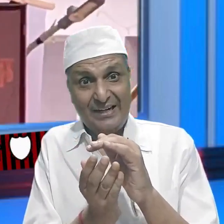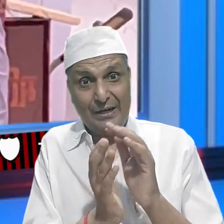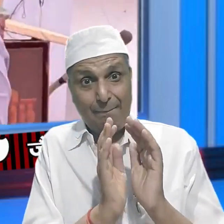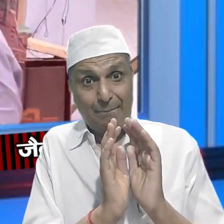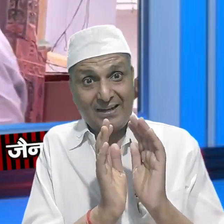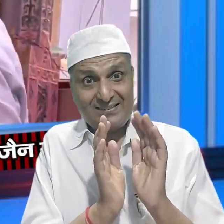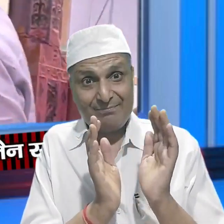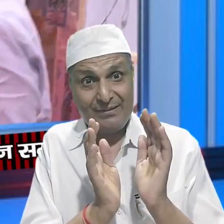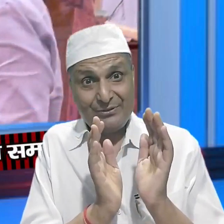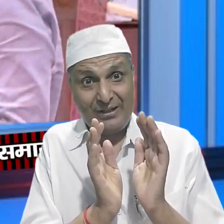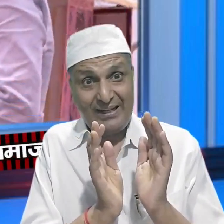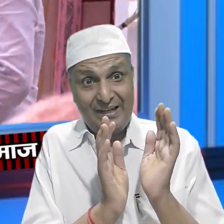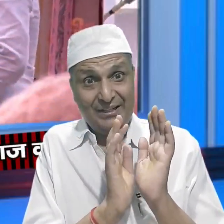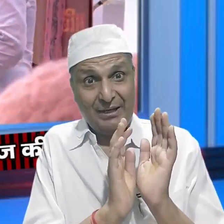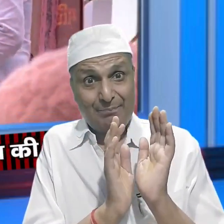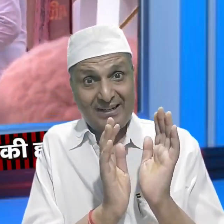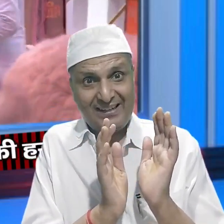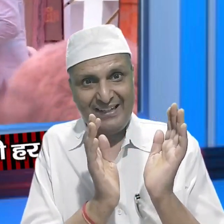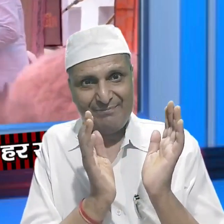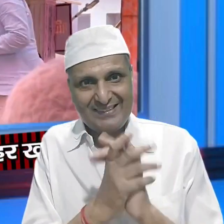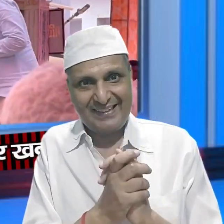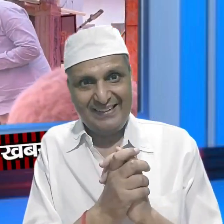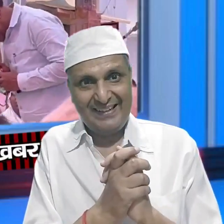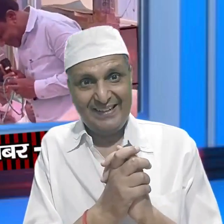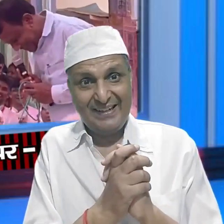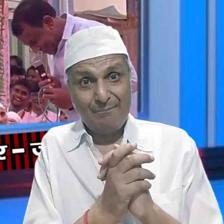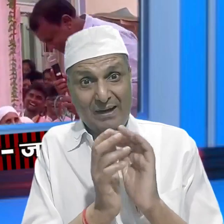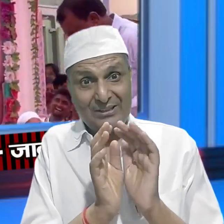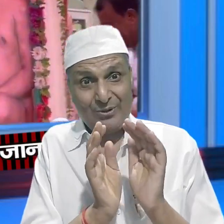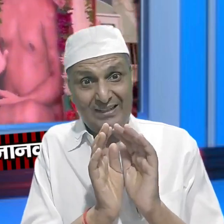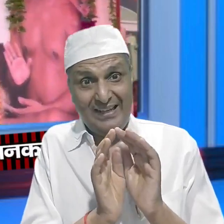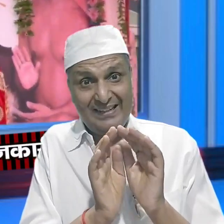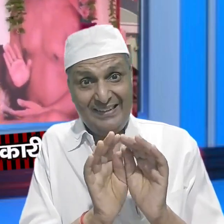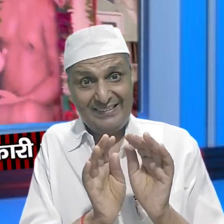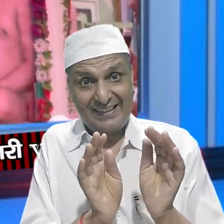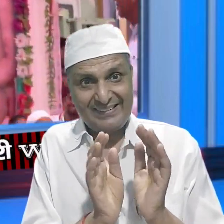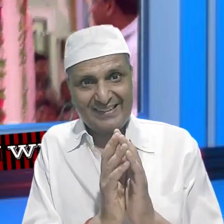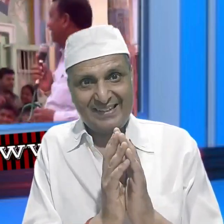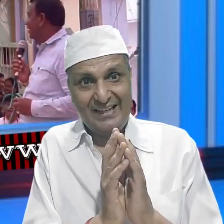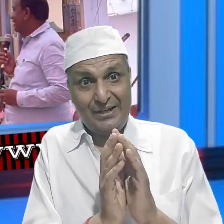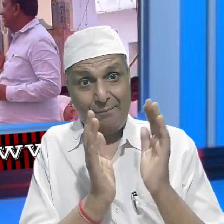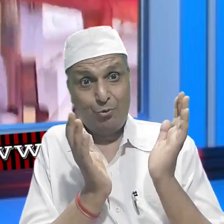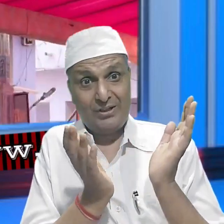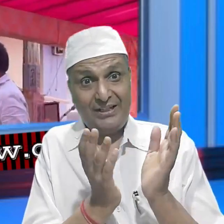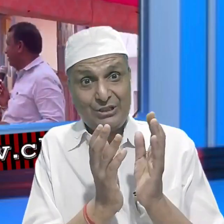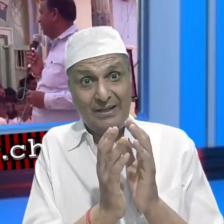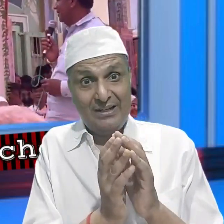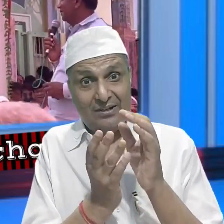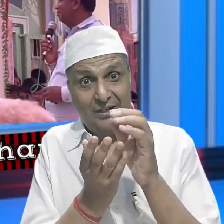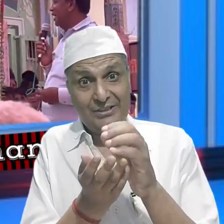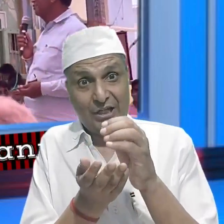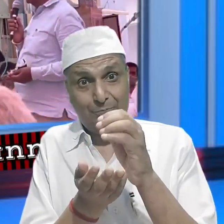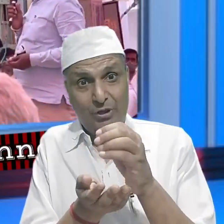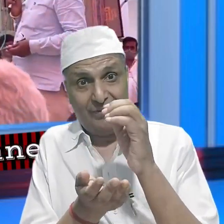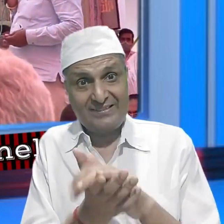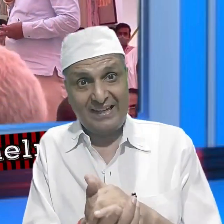के अंदर बारिश जो है यह बरखा नहीं बरस रही है, बादलों के लिए यह धरा तरस रही है, पूरे देश में